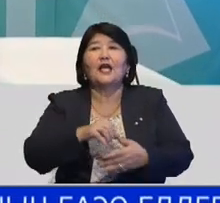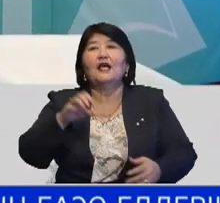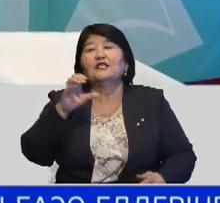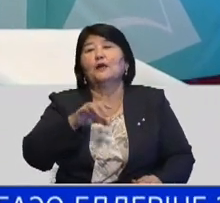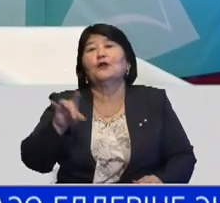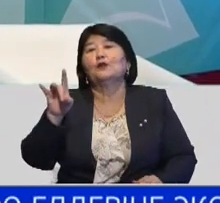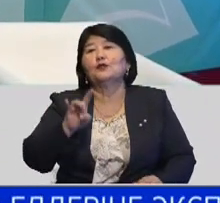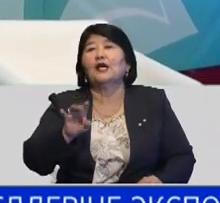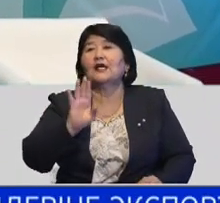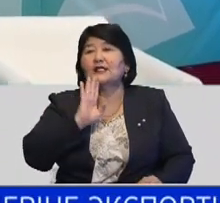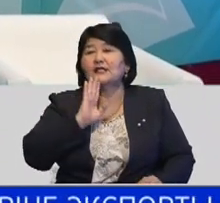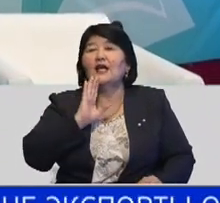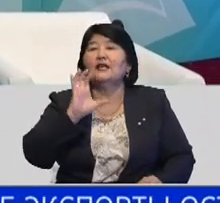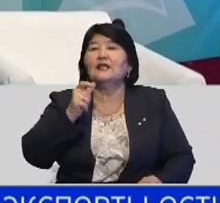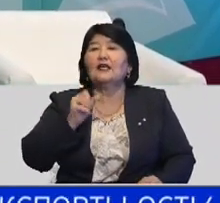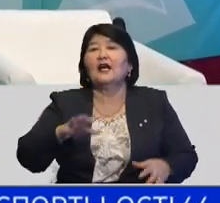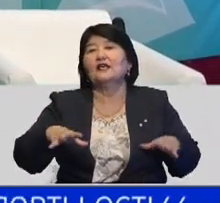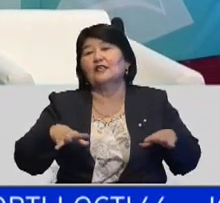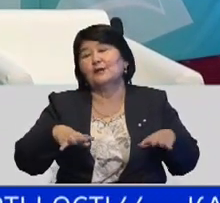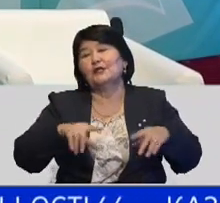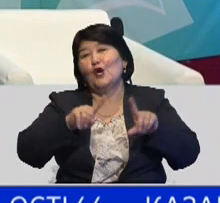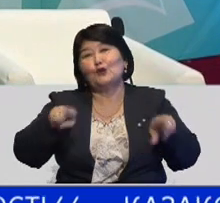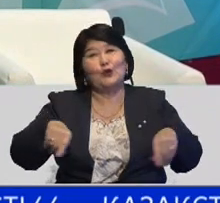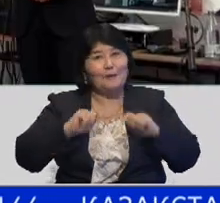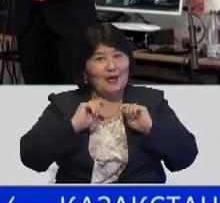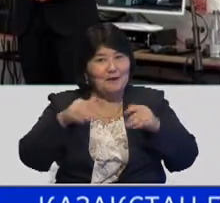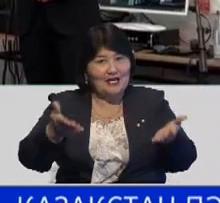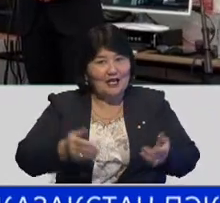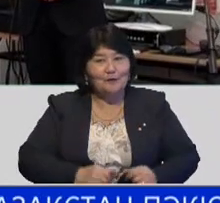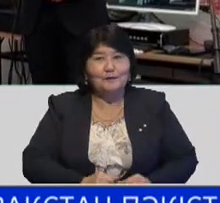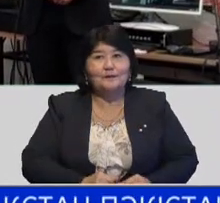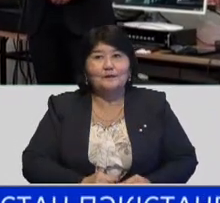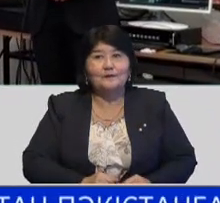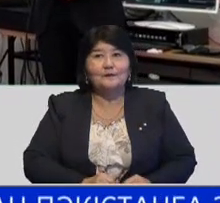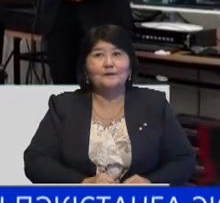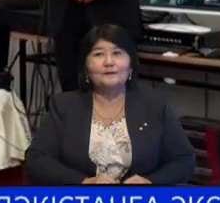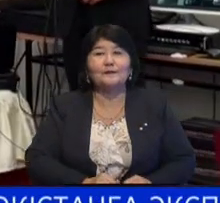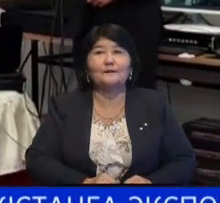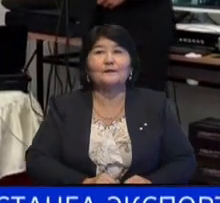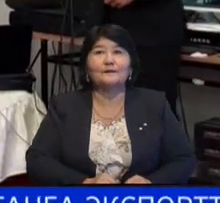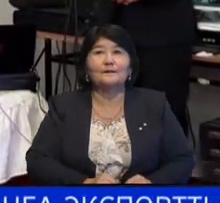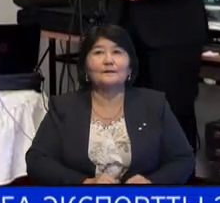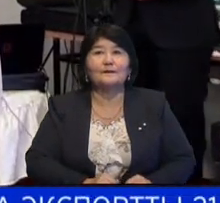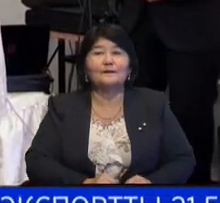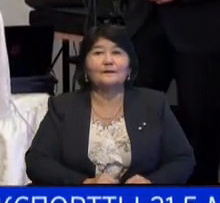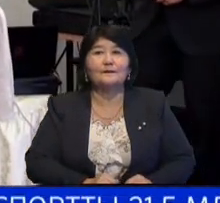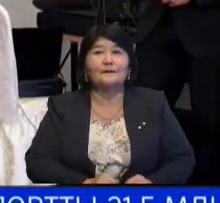Салиға Суханбердіқызына Сарыағаш шипажайына жолдама берілді. Әкім Жолтаев, Дархан Тоқсейіт, Қызылорда телеарнасы, Арал ауданынан.